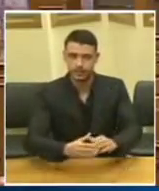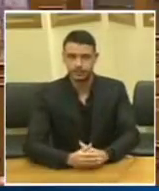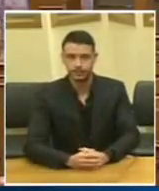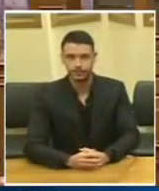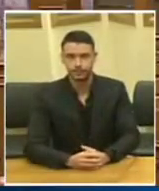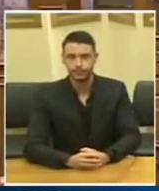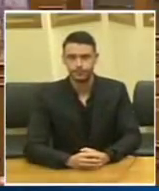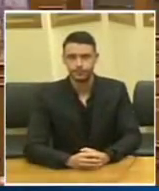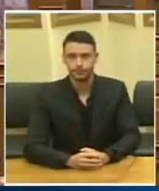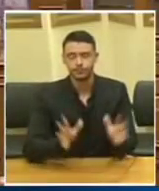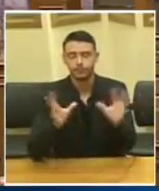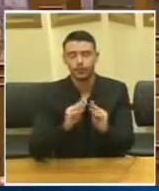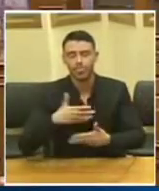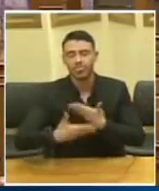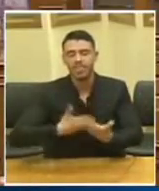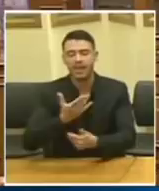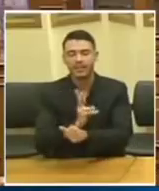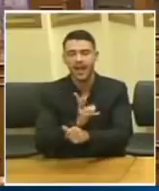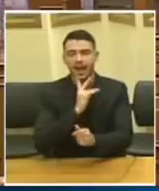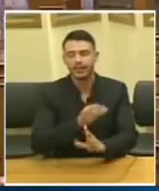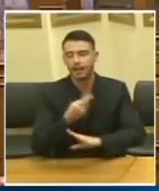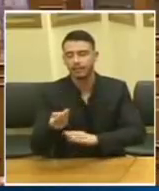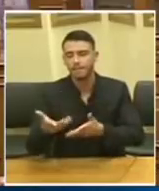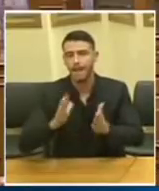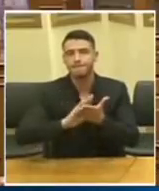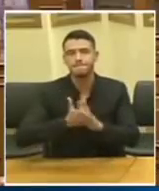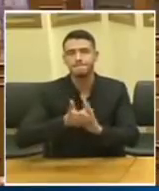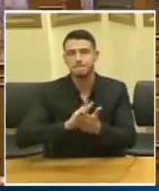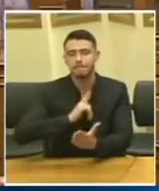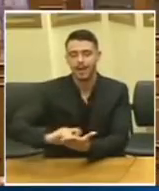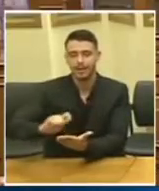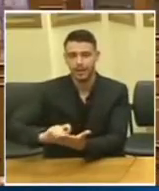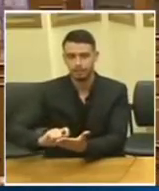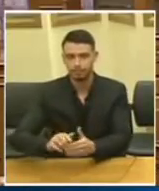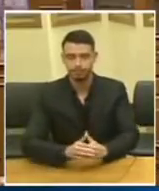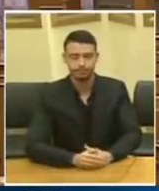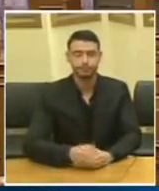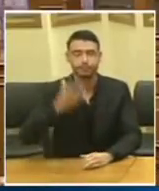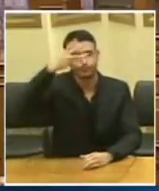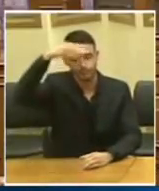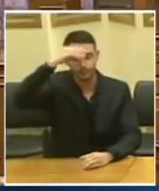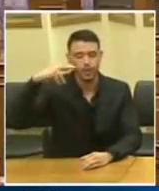παρακαλώ. Σας παρακαλώ, κύριε Πρωθυπουργέ. Θέλω λοιπόν σε αυτό εδώ το σημείο, κυρίες και κύριοι συνάδελφοι,